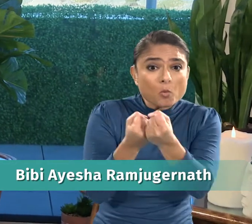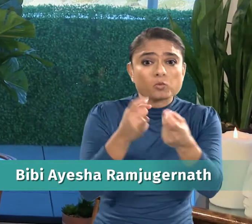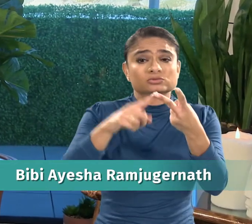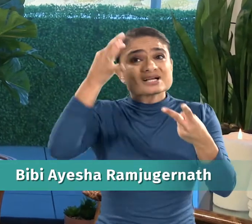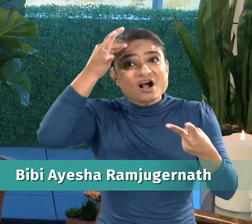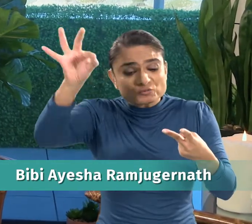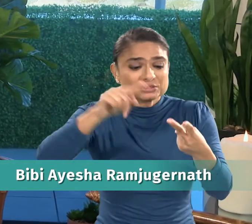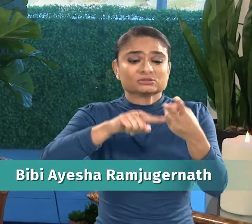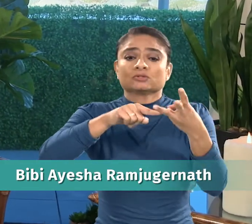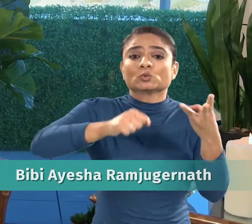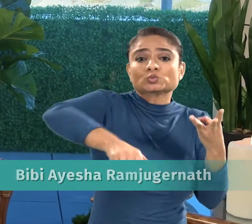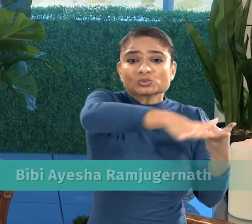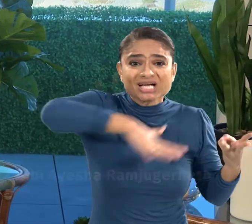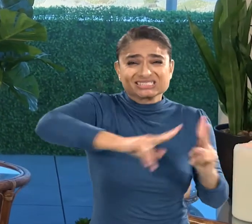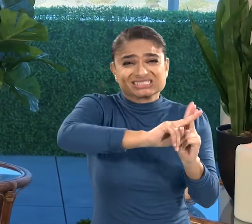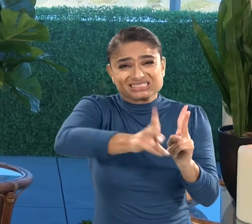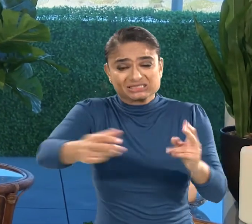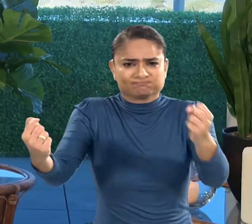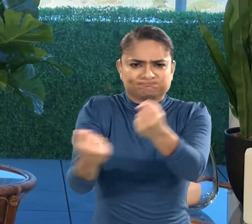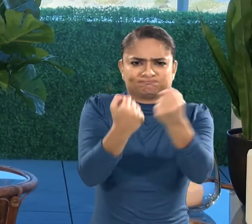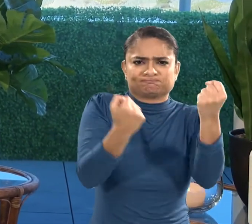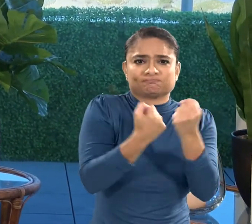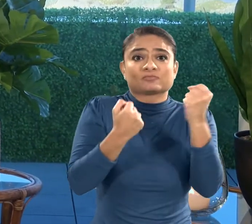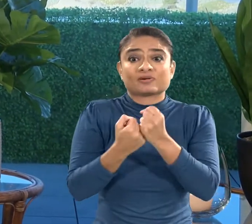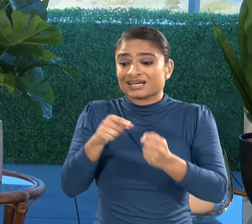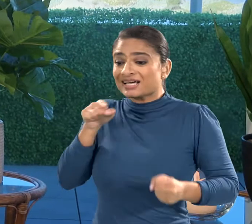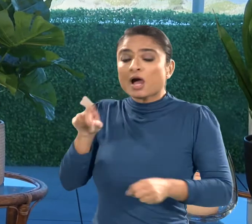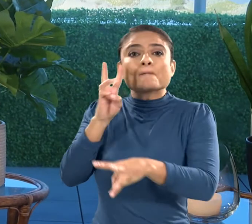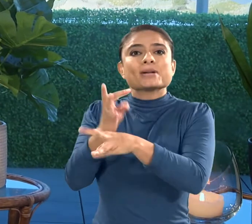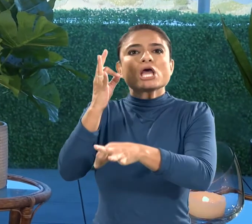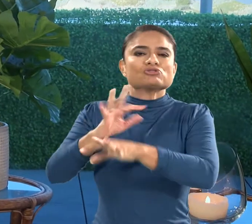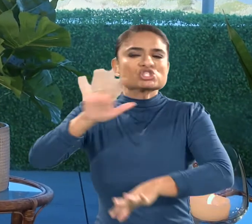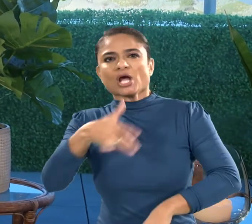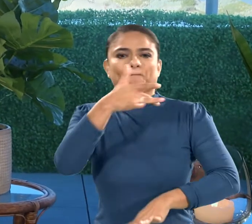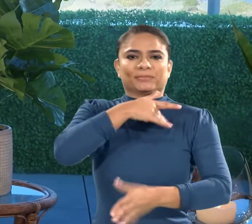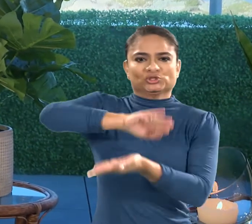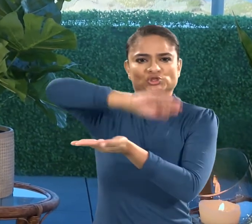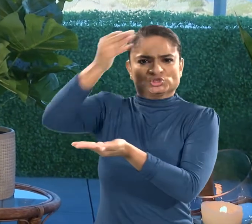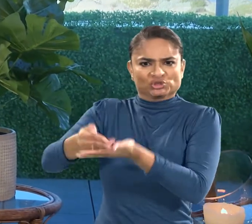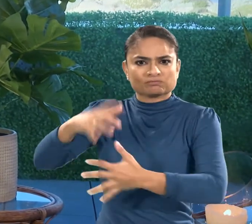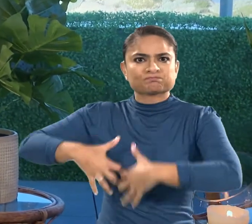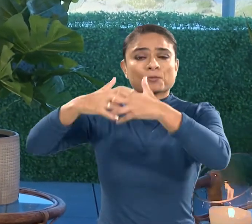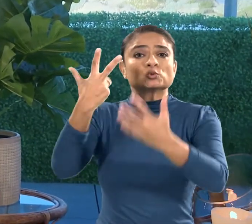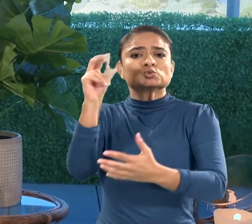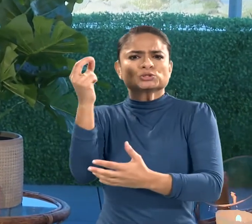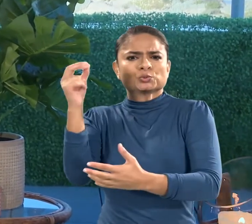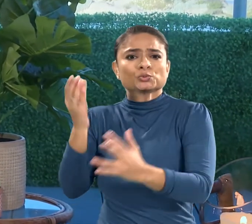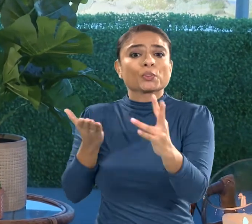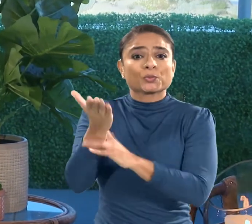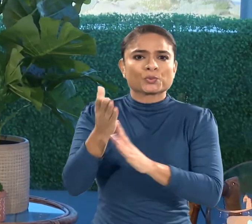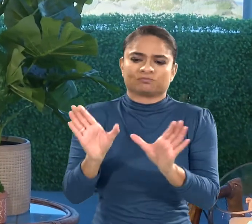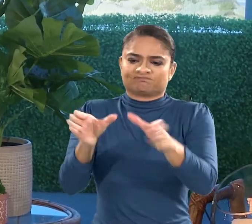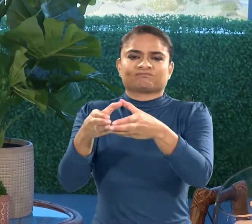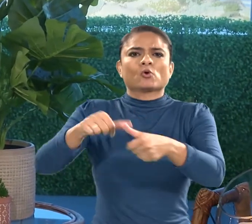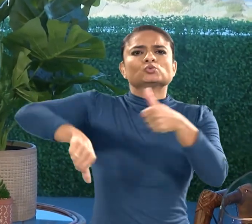ondersteuning van die regering en die samelewing. Dit is hierdie feit wat die Parents Champion Trust, wat in 2020 deur